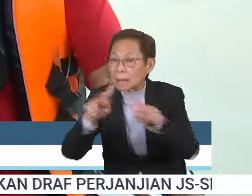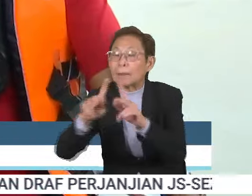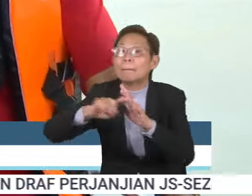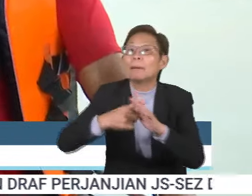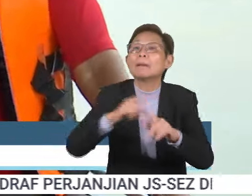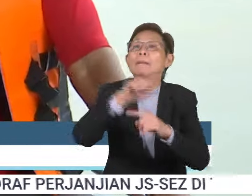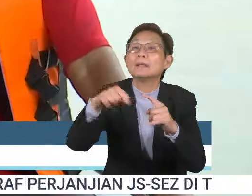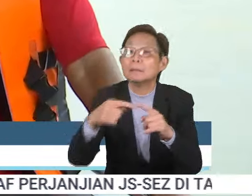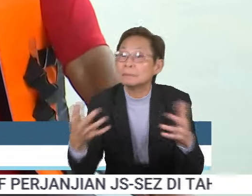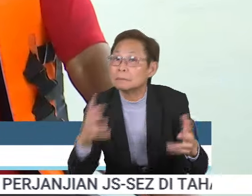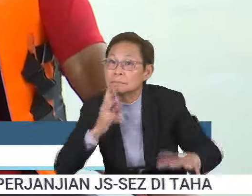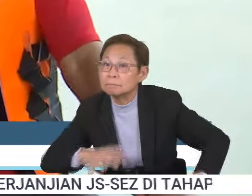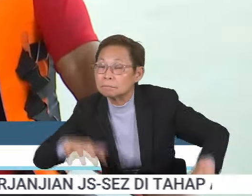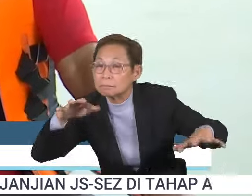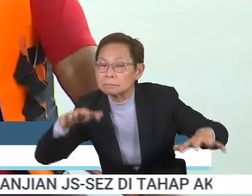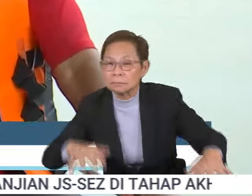tu?